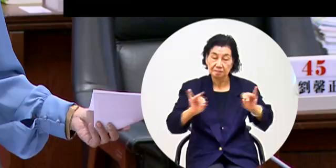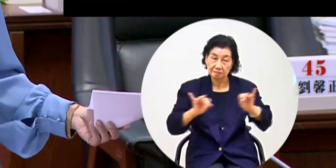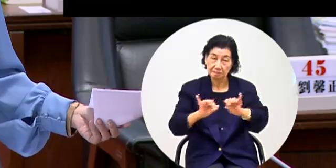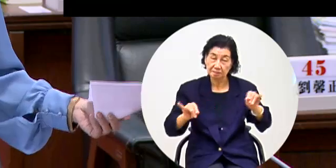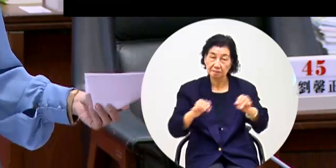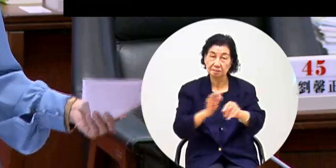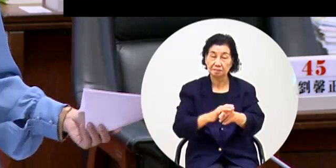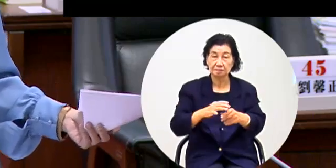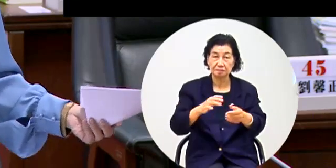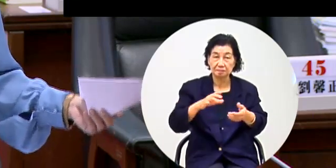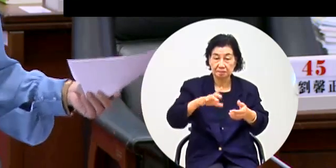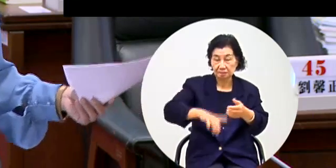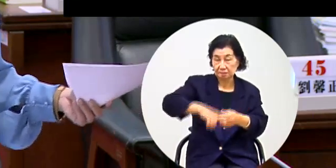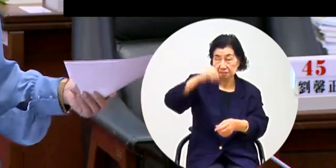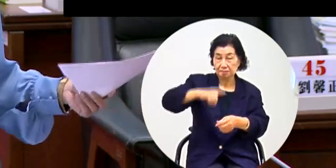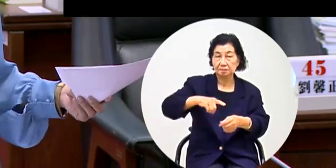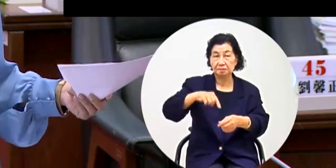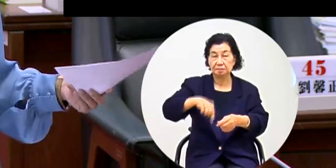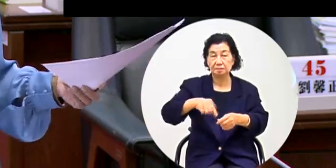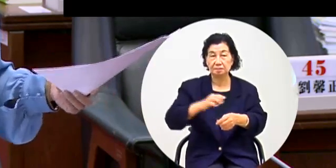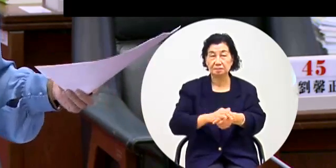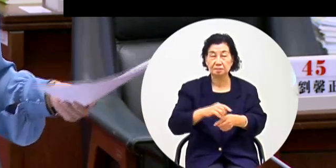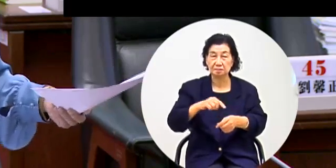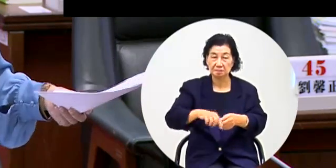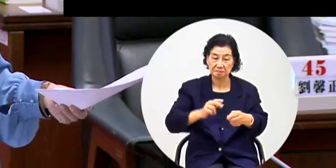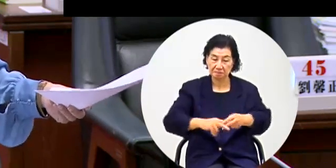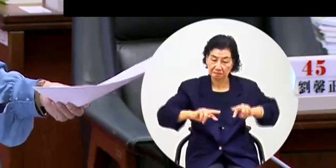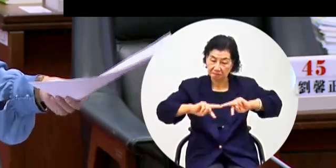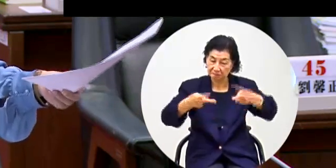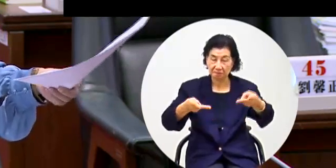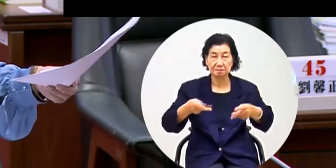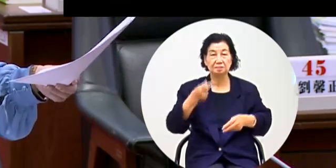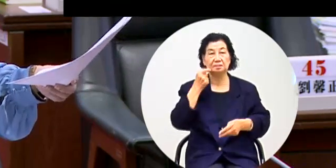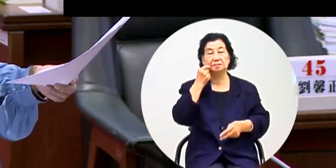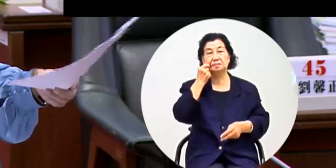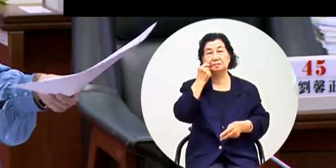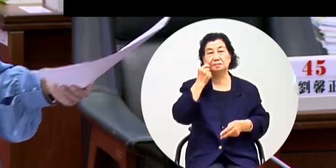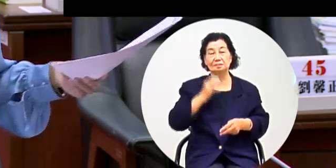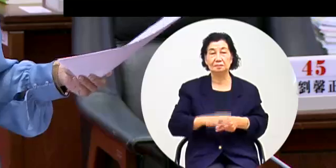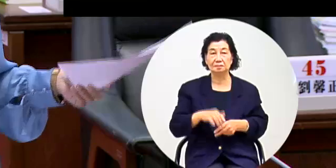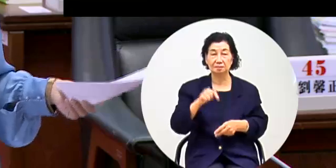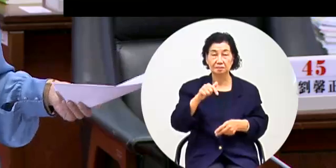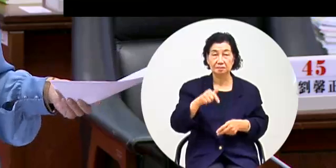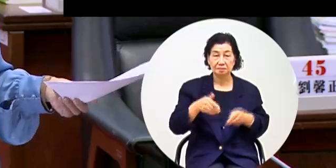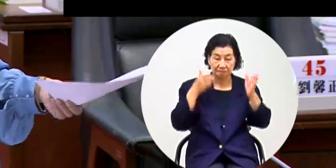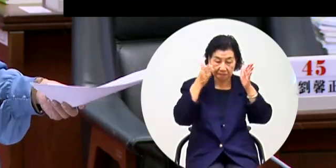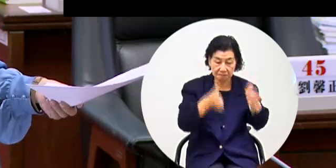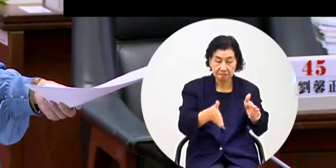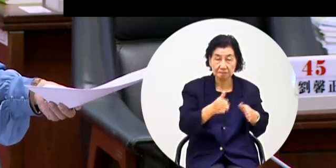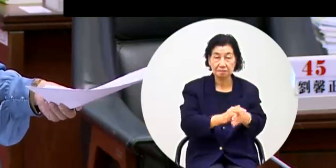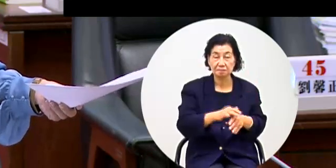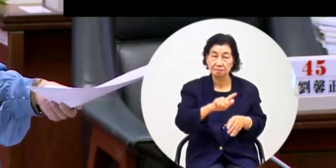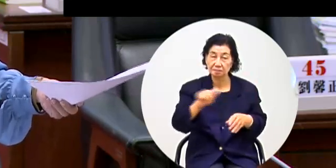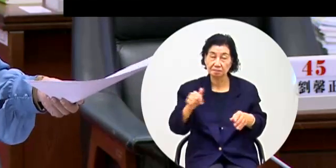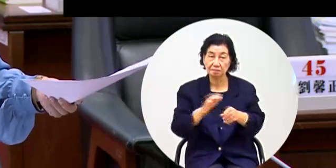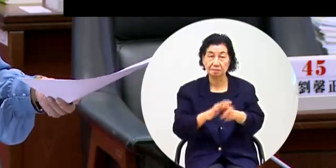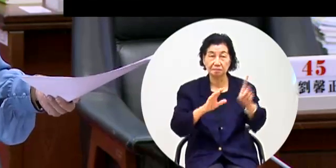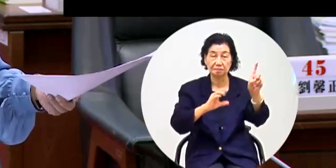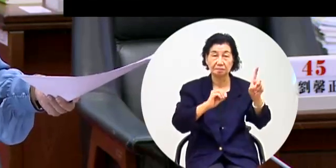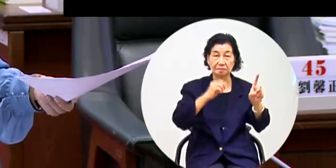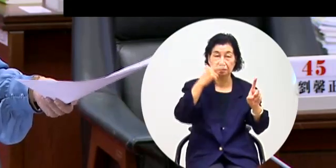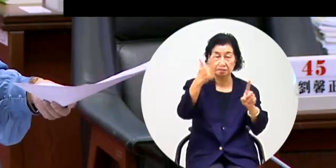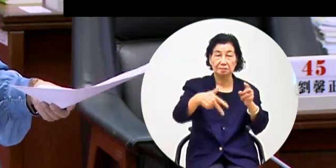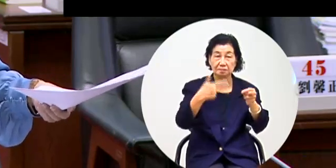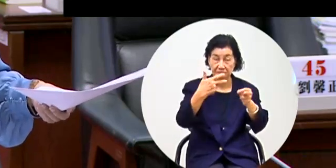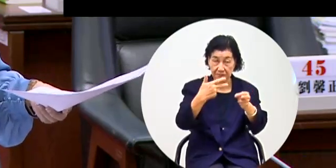嘛，所以他跳出来，那这些东西呢会怎么样？在107年的5月1号，他会定案，他告诉你就说，你的县市就是